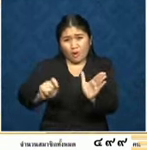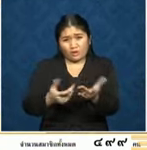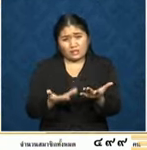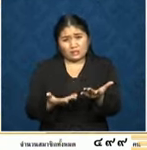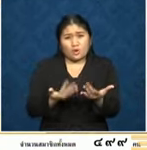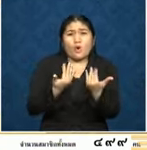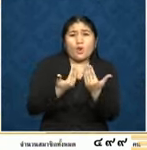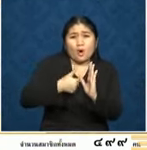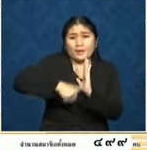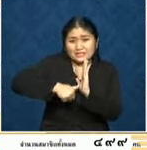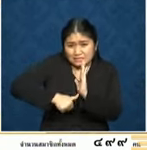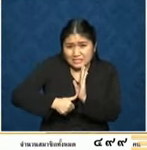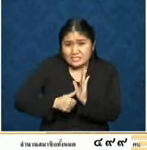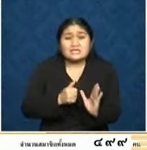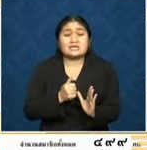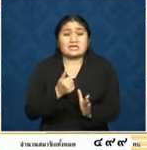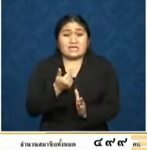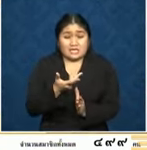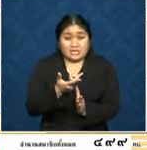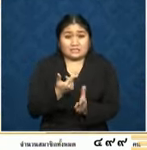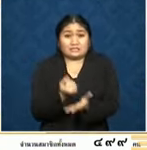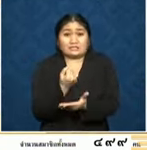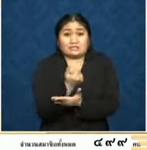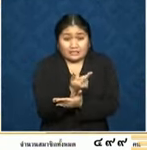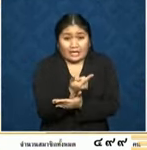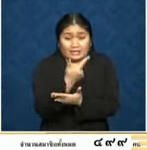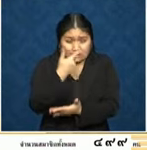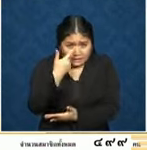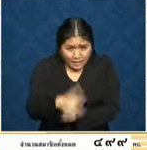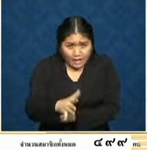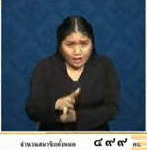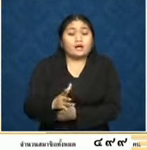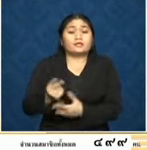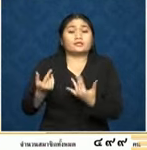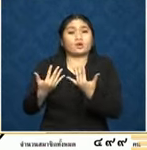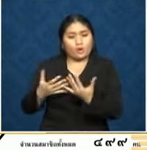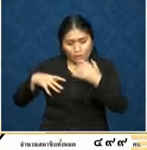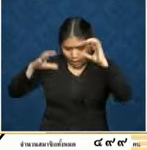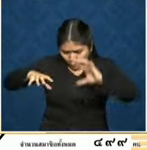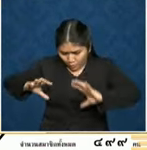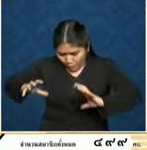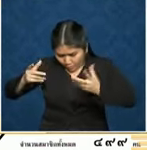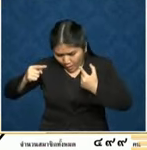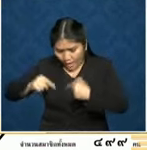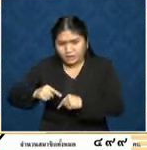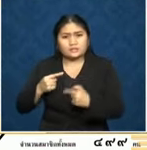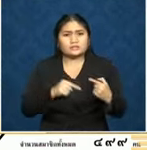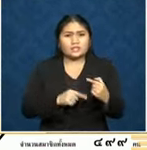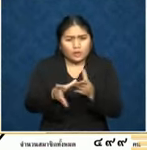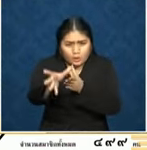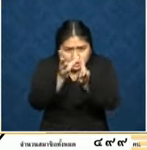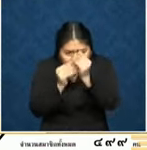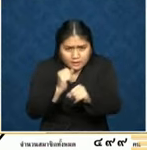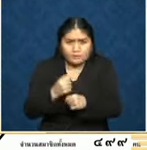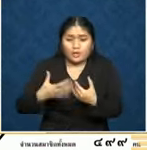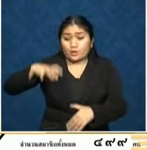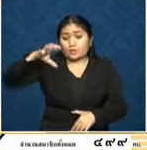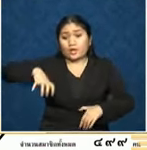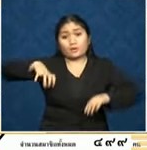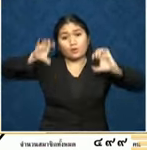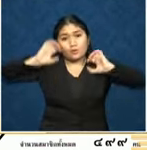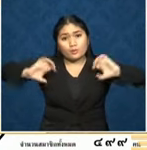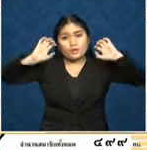าษีซึ่งเป็นช่วงหน้าฝนนะครับเพราะฉะนั้นผมก็เลยถึงชี้แนะว่าเราควรจะศึกษาว่าทำยังไงที่จะให้หน่วยงานของรัฐเนี่ยเ